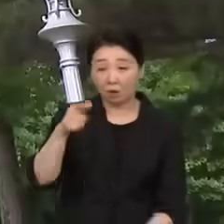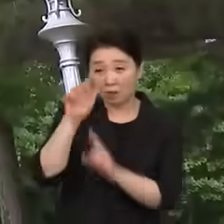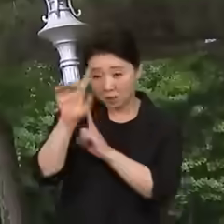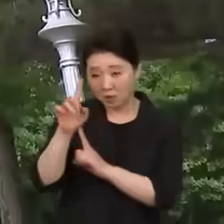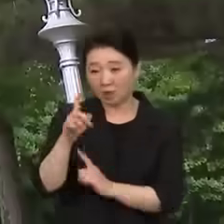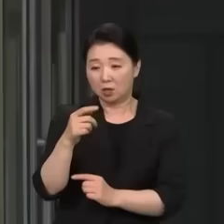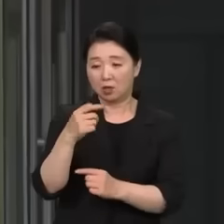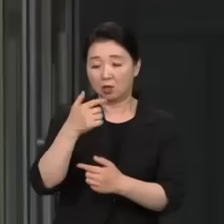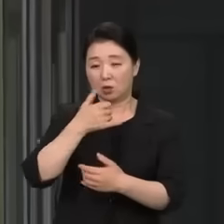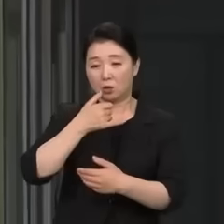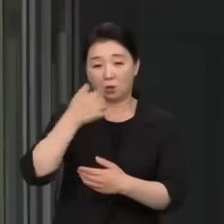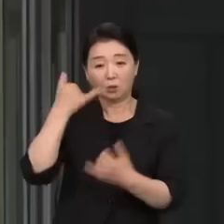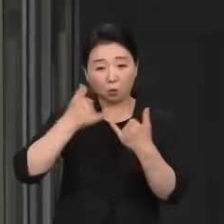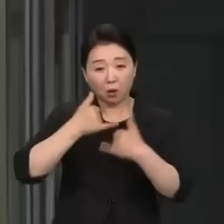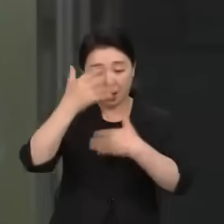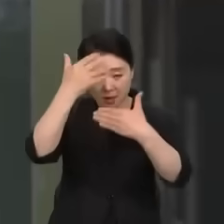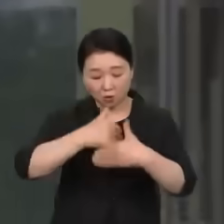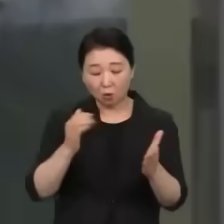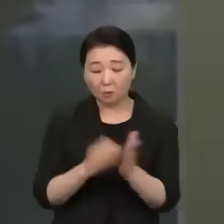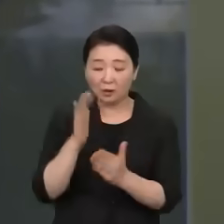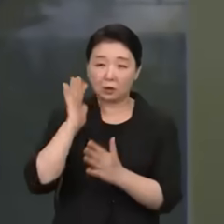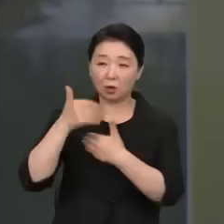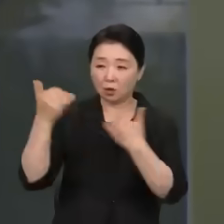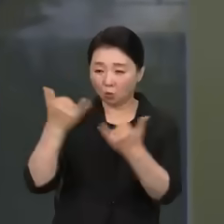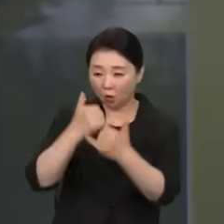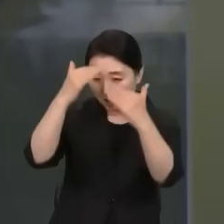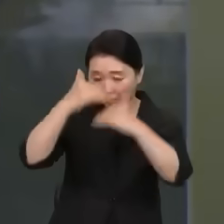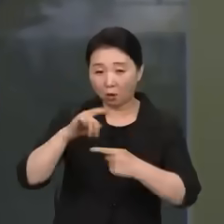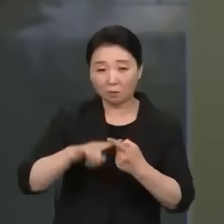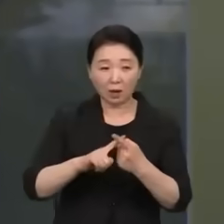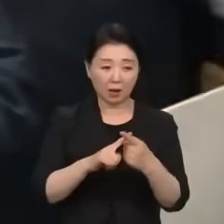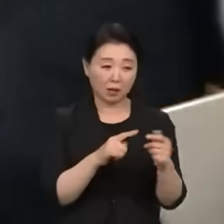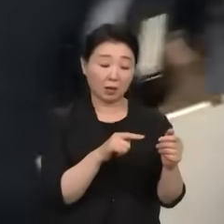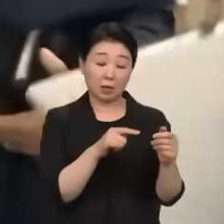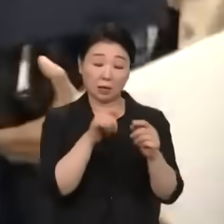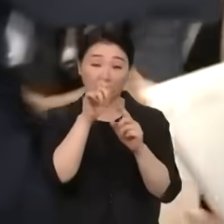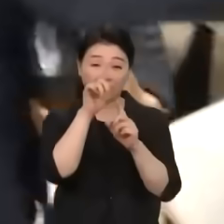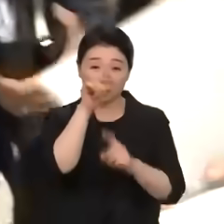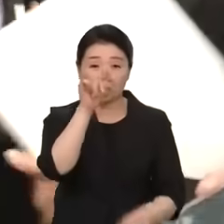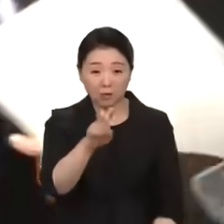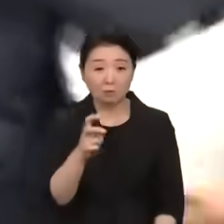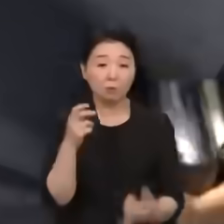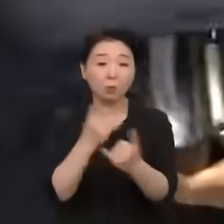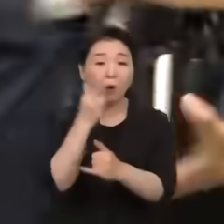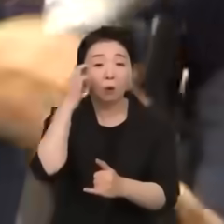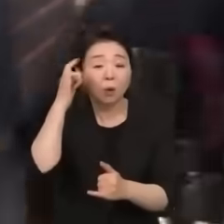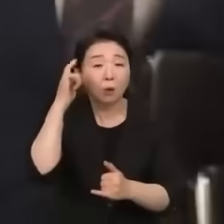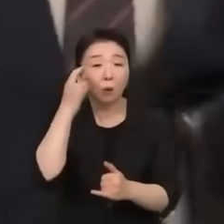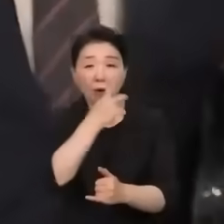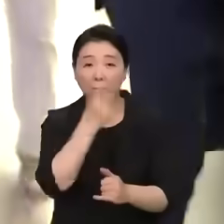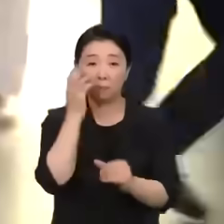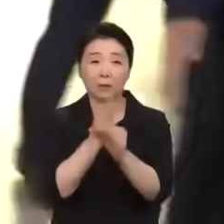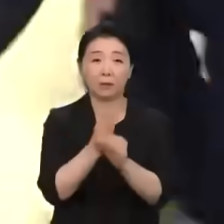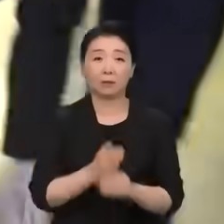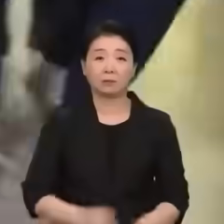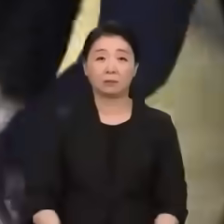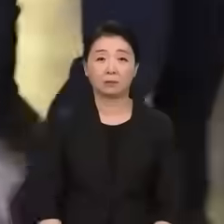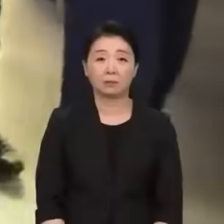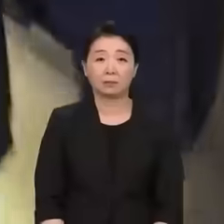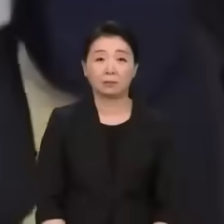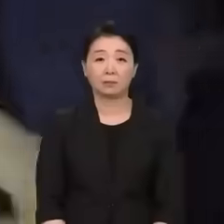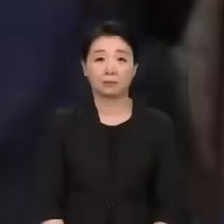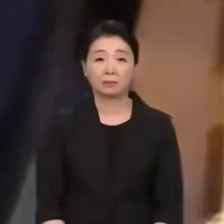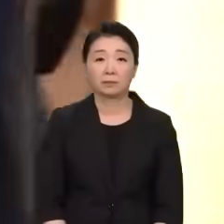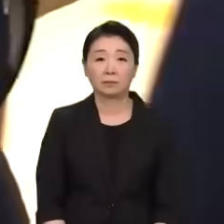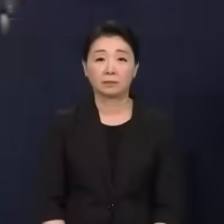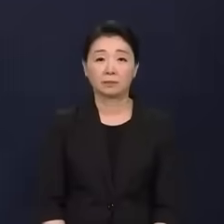입수해 대통령실과의 통화 내용은 물론 임 전 비서관과의 통화가 왜 이루어졌는지도 수사하고 있습니다. JTBC